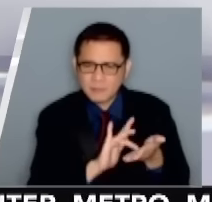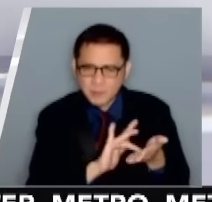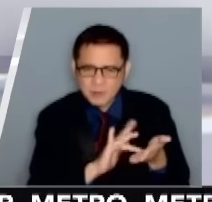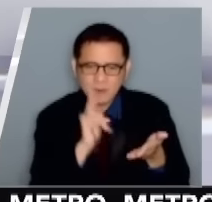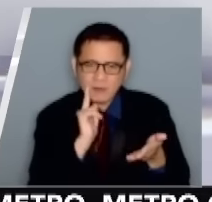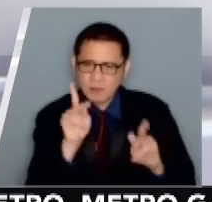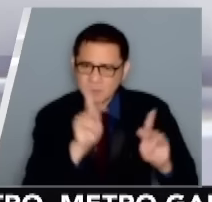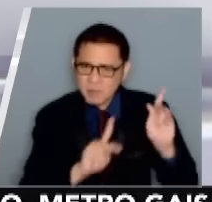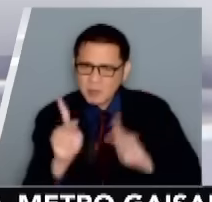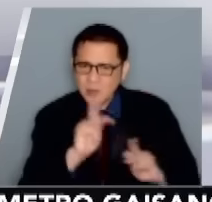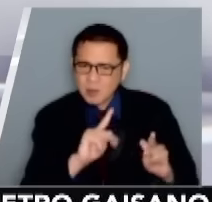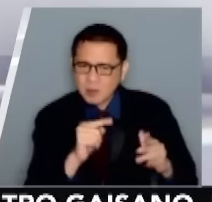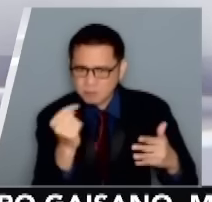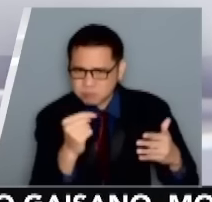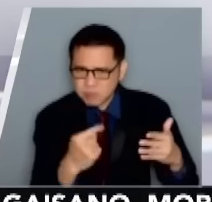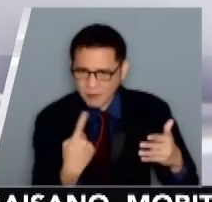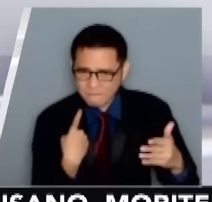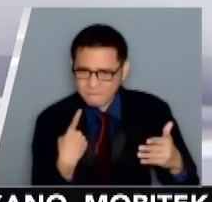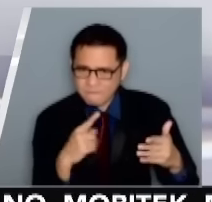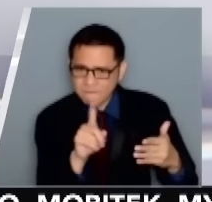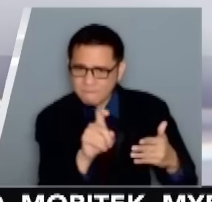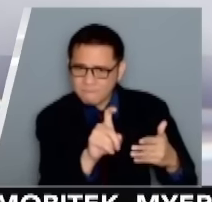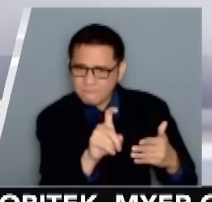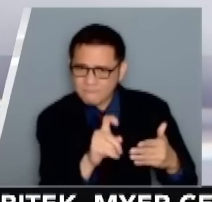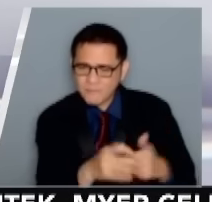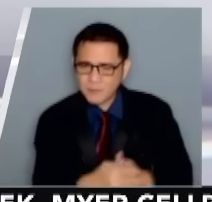may iniinda ng karamdaman?